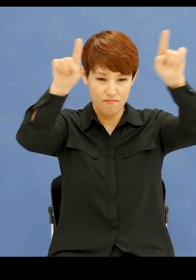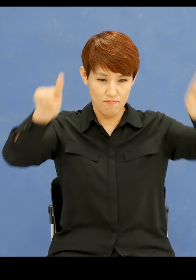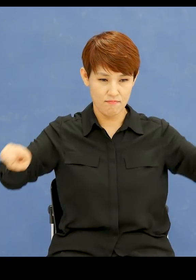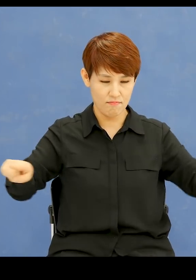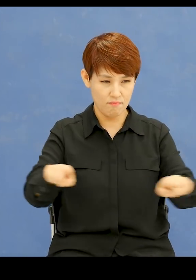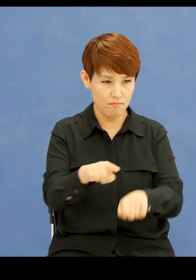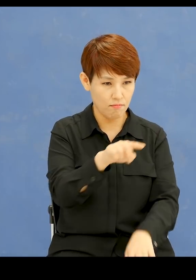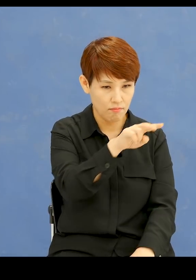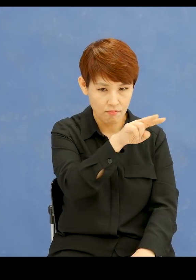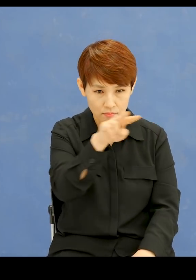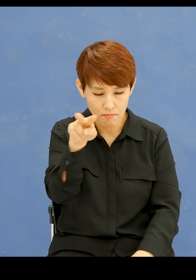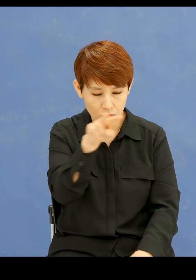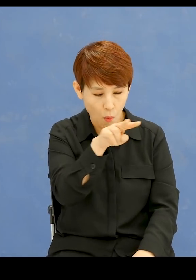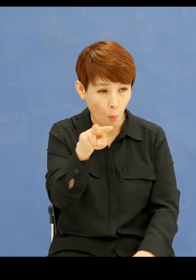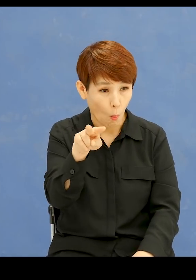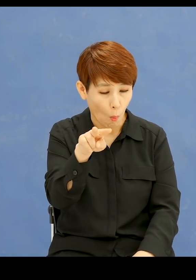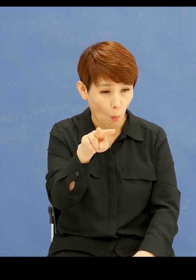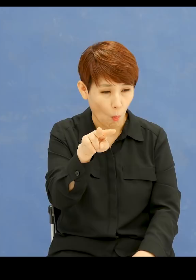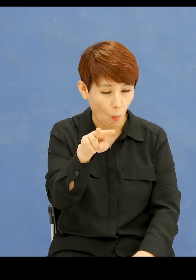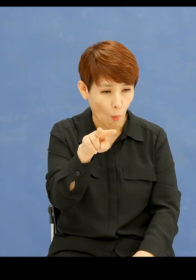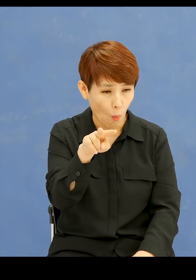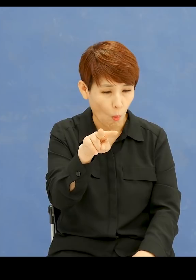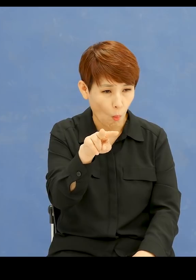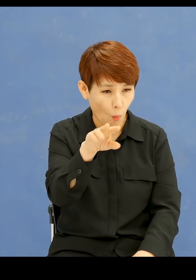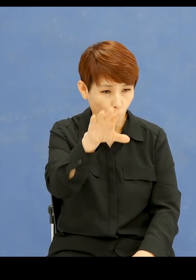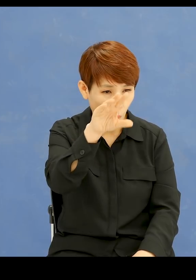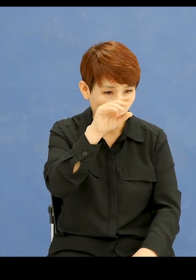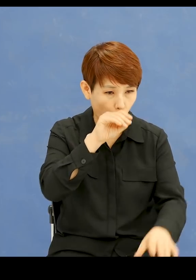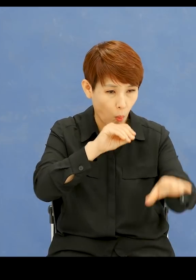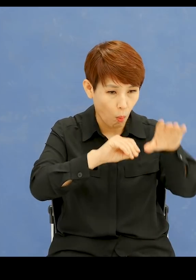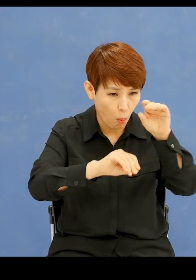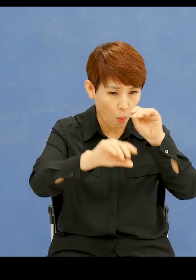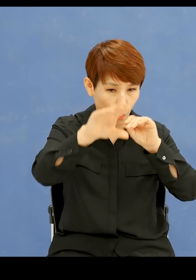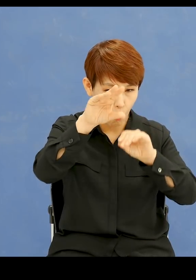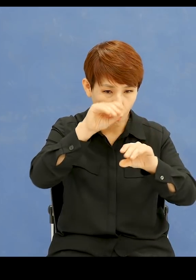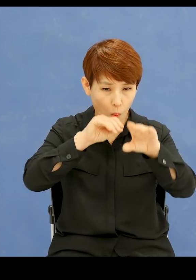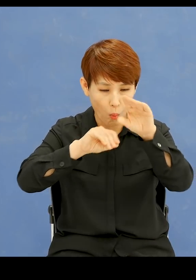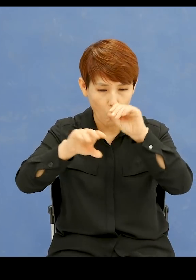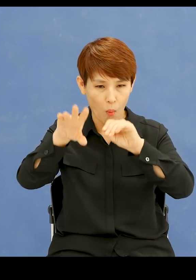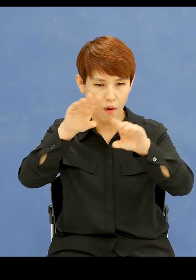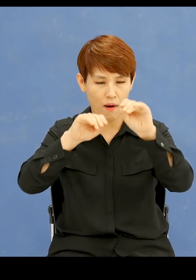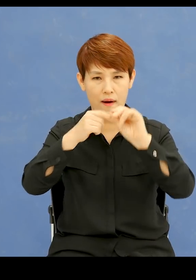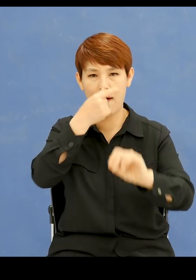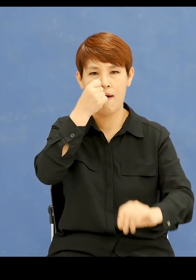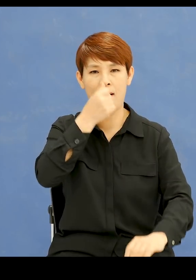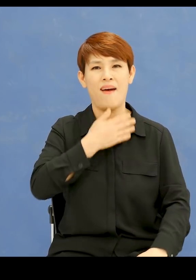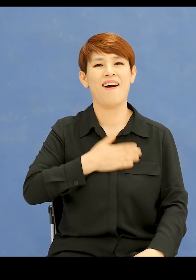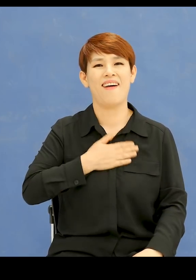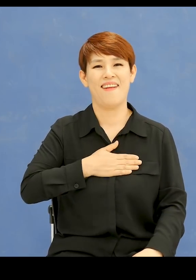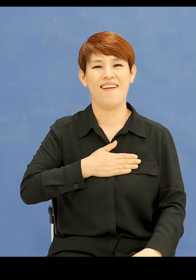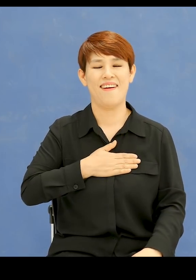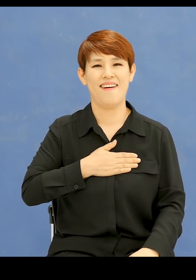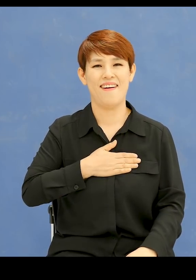예. 그냥 노래를 하면서 모든 악보를 제가 그때 당시 다 통달했던 것 같습니다. 누구한테 배운 게